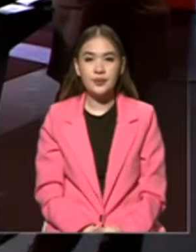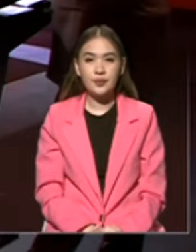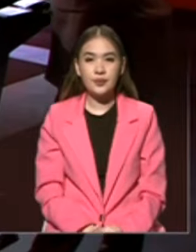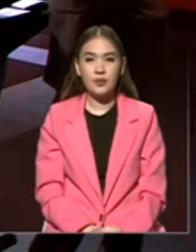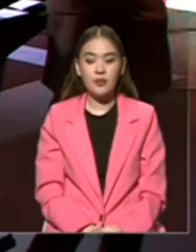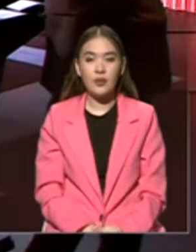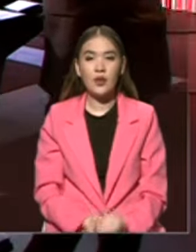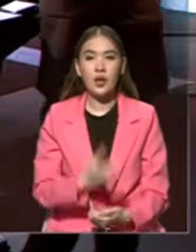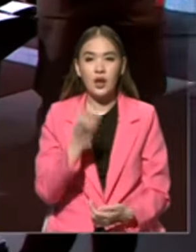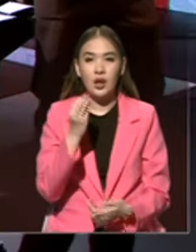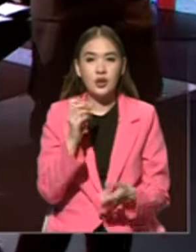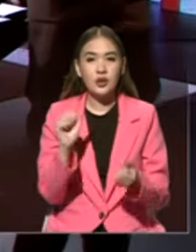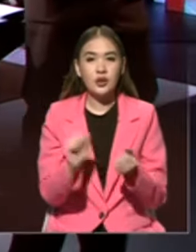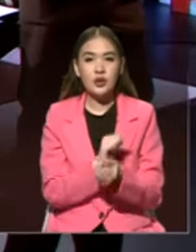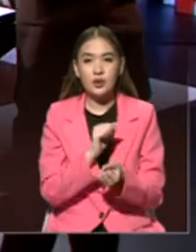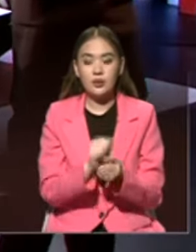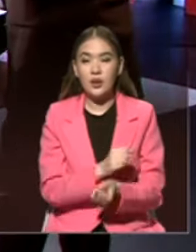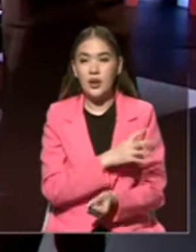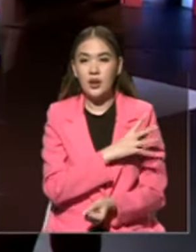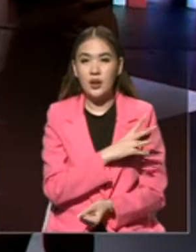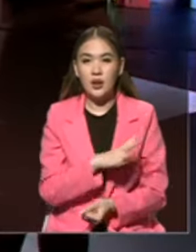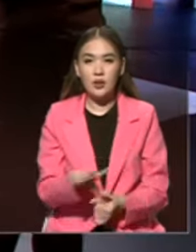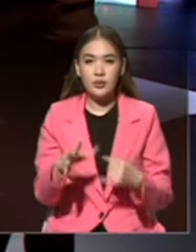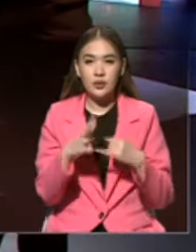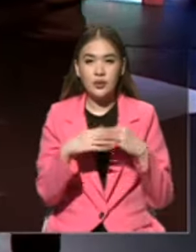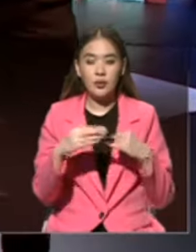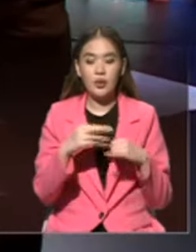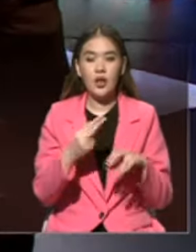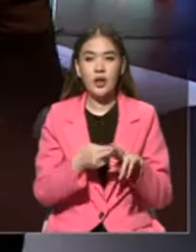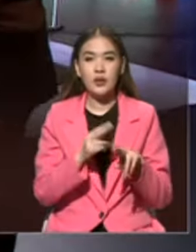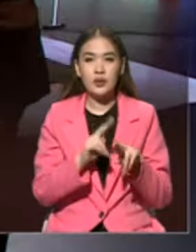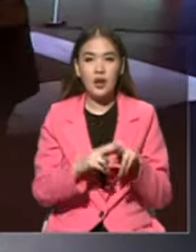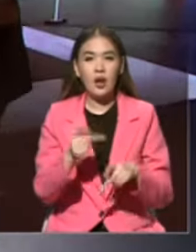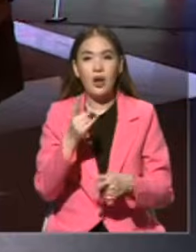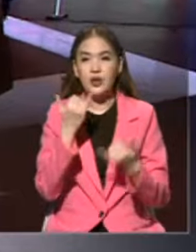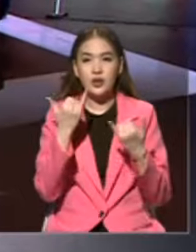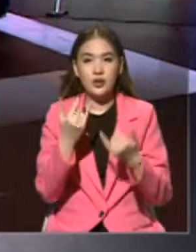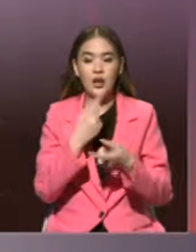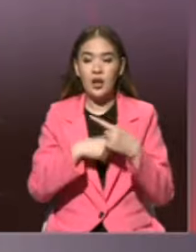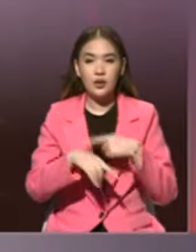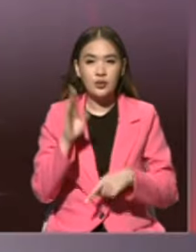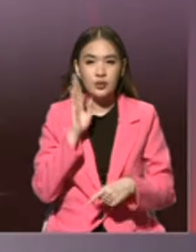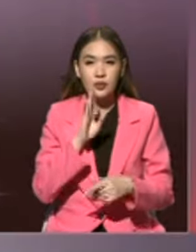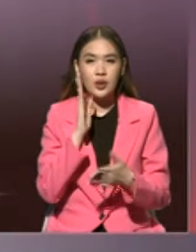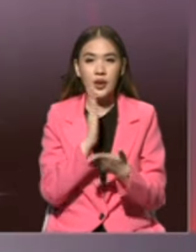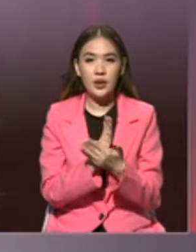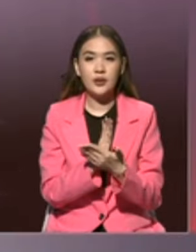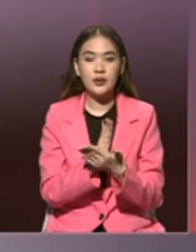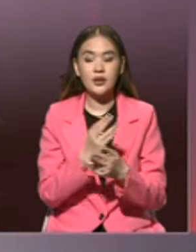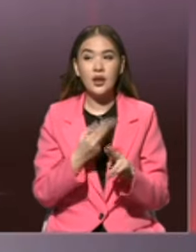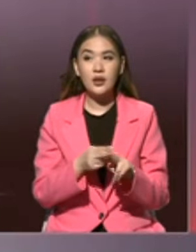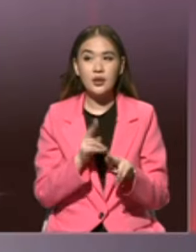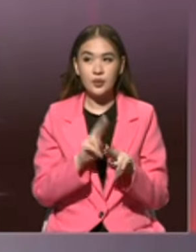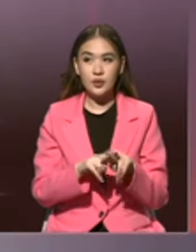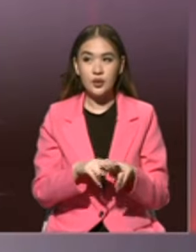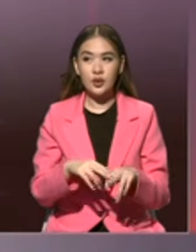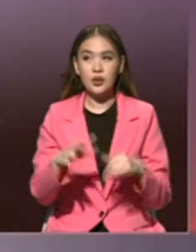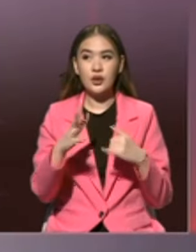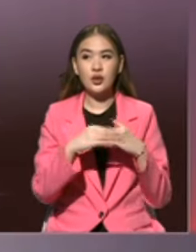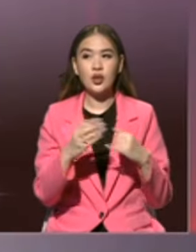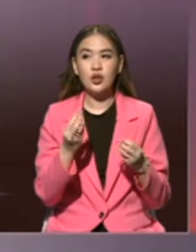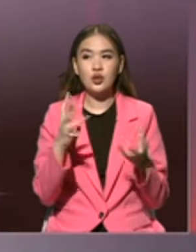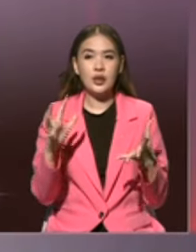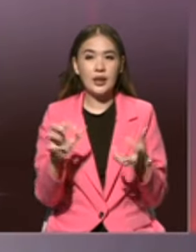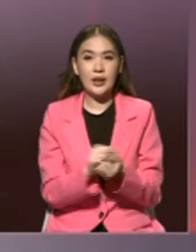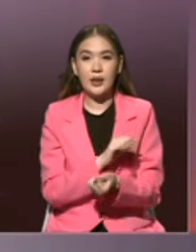Әлі жер кепкен жоқ. Кейбір өңірлерге қайтып келіп атқандар бар, су қайтып келген нелерге. Сондықтан да жер әлі былай